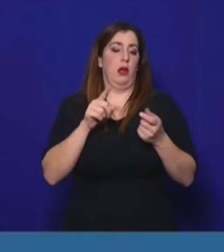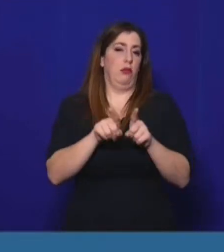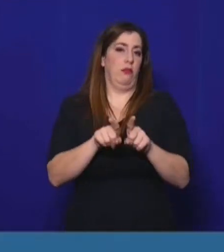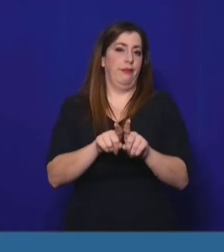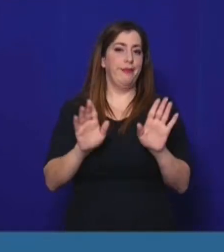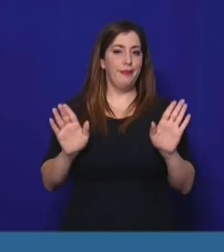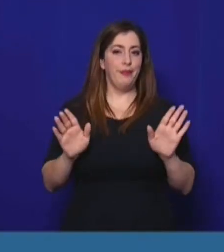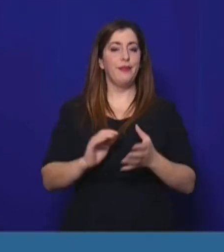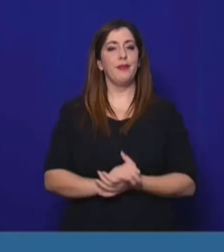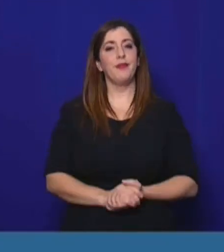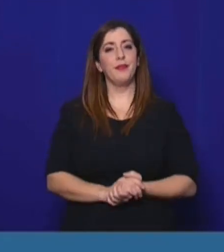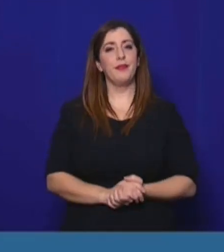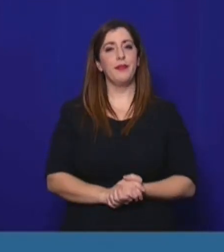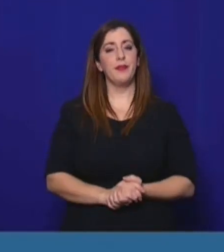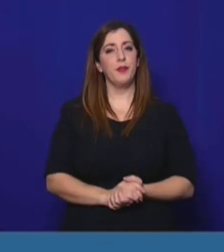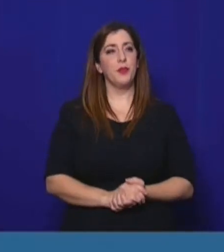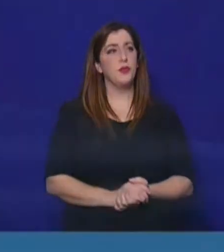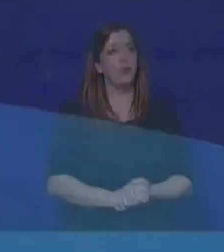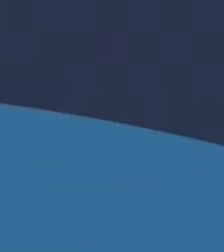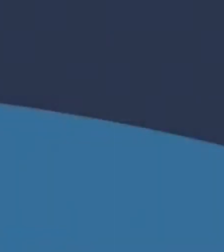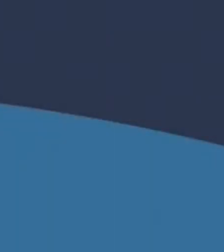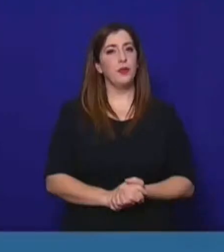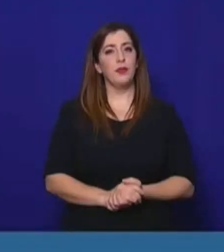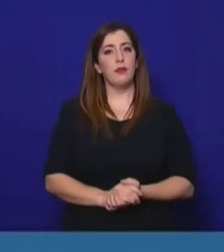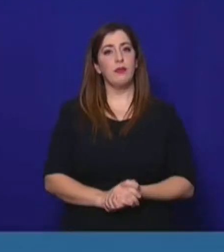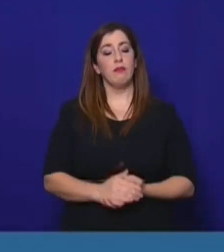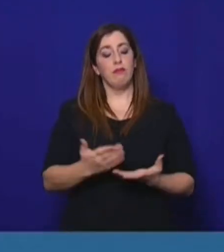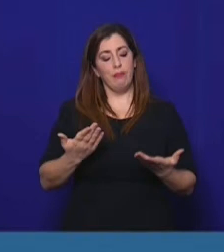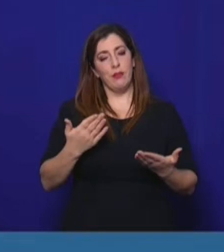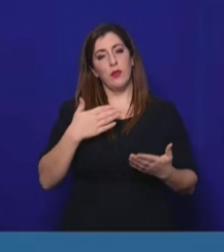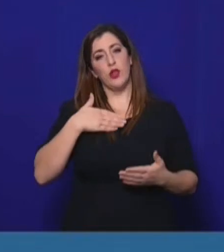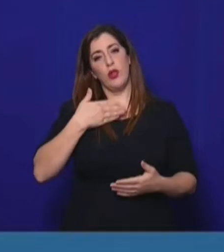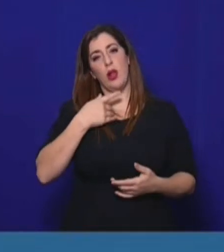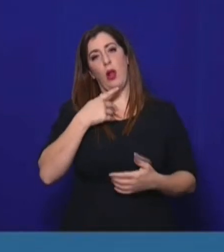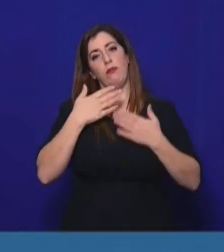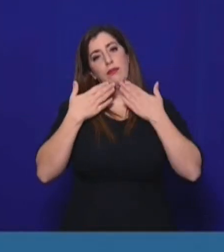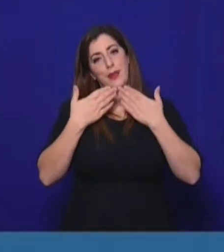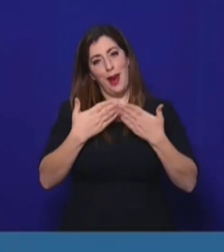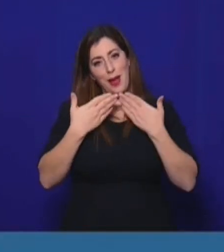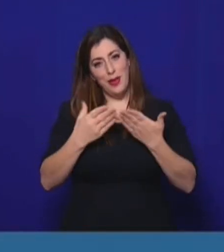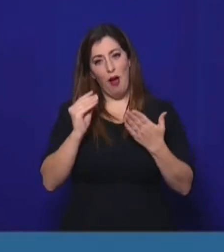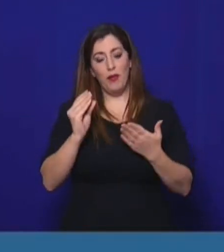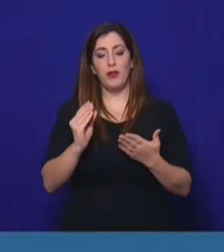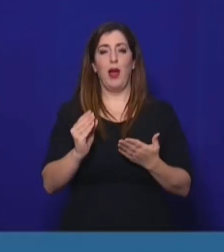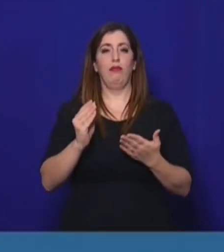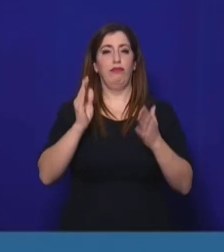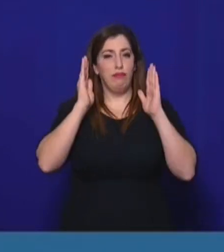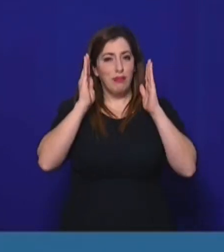jekk inti jkollok il-COVID. Minn hawn nixtieq nirringrazzjakom, grazzi